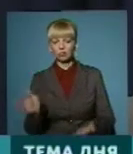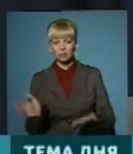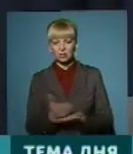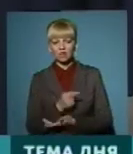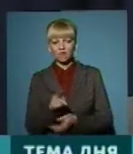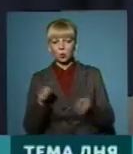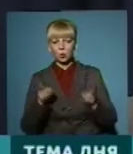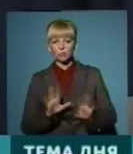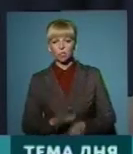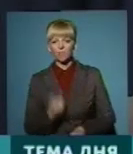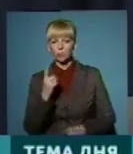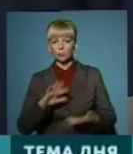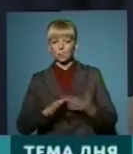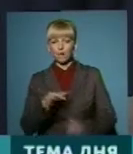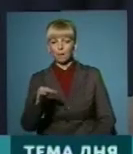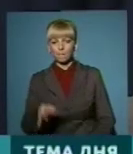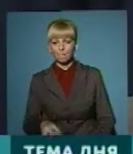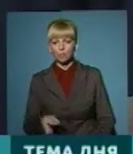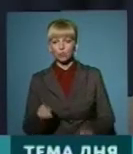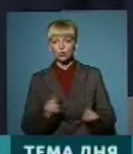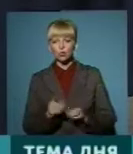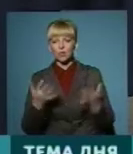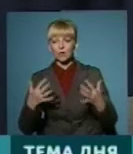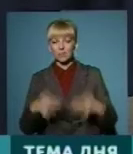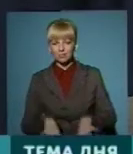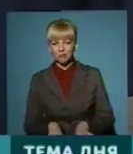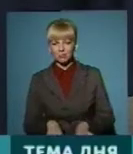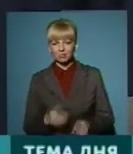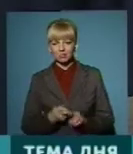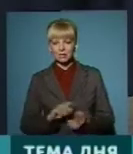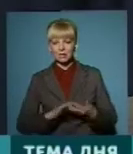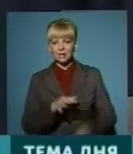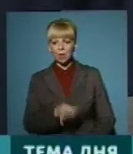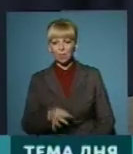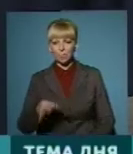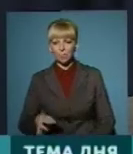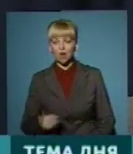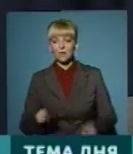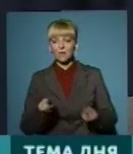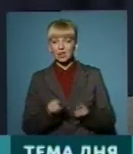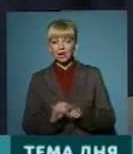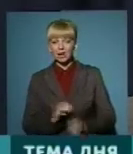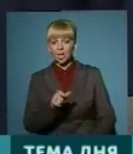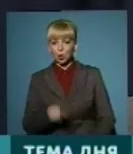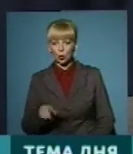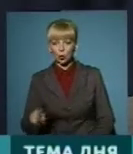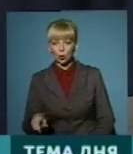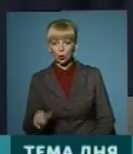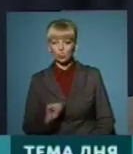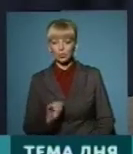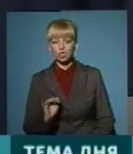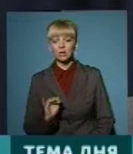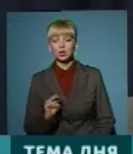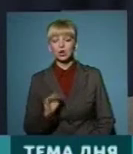них, залишивши лише одному населеному пункту. То що втратили ці населені пункти, а відтак і люди, і, власне,